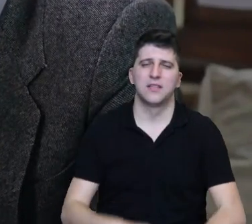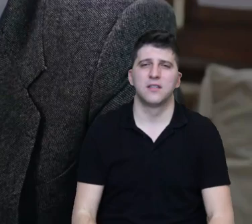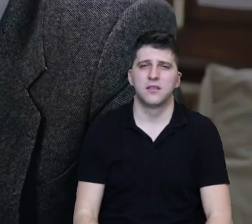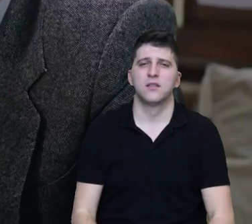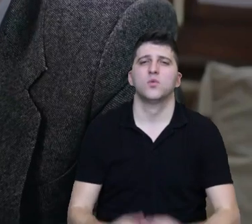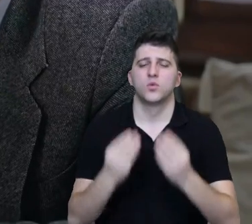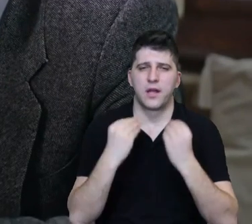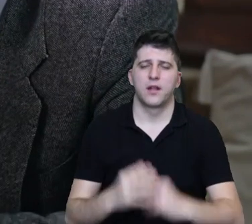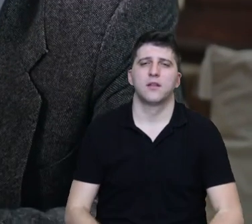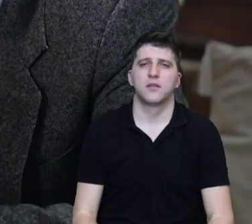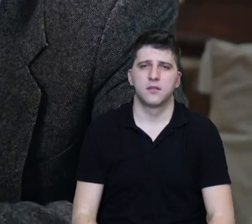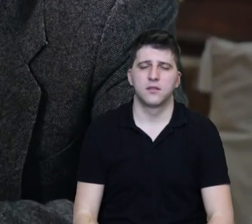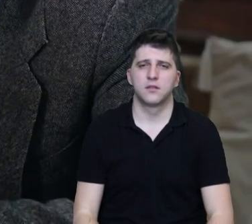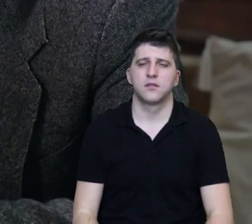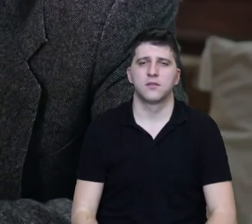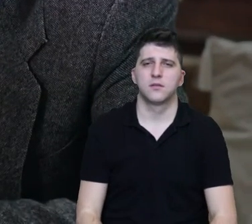Güzel.